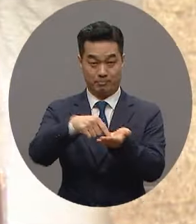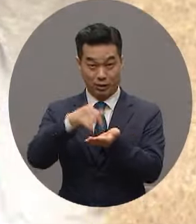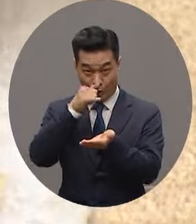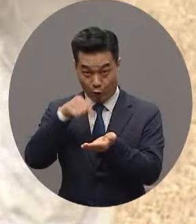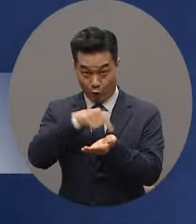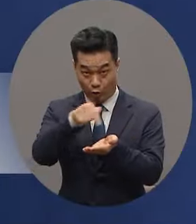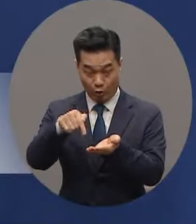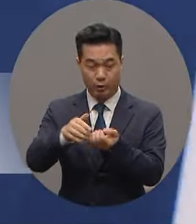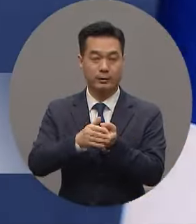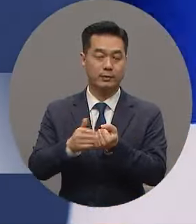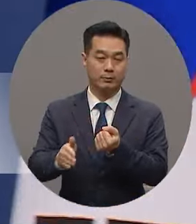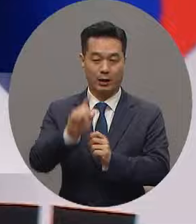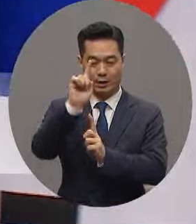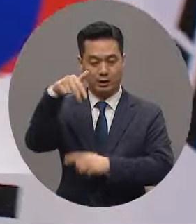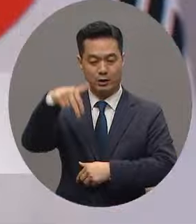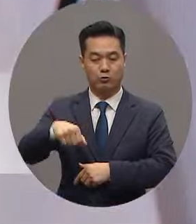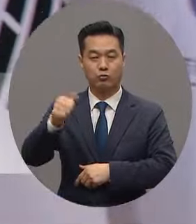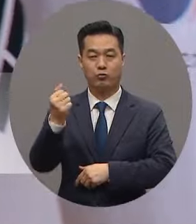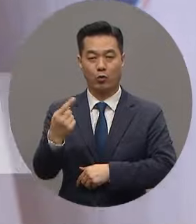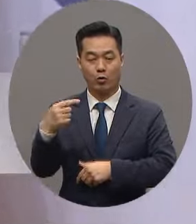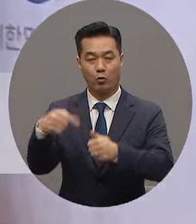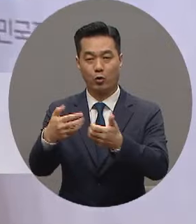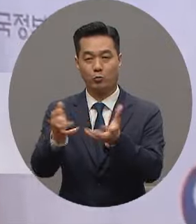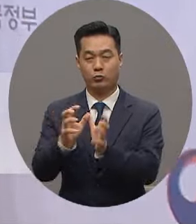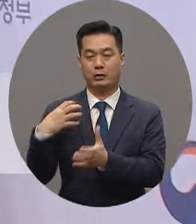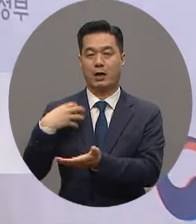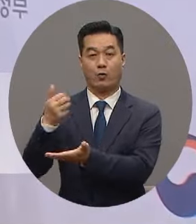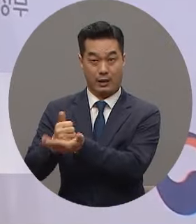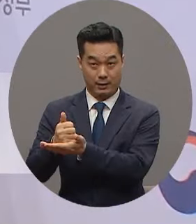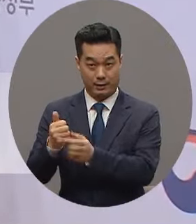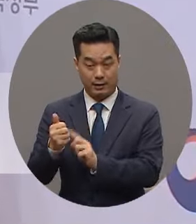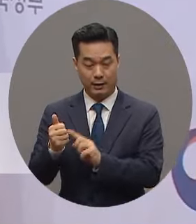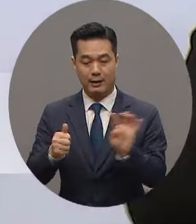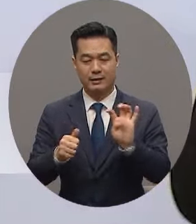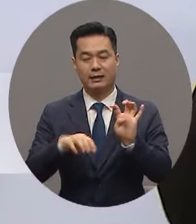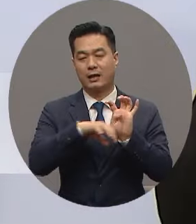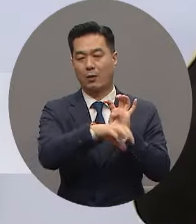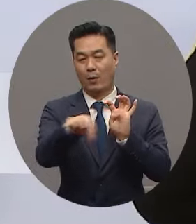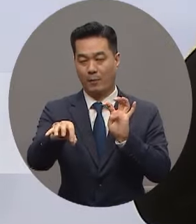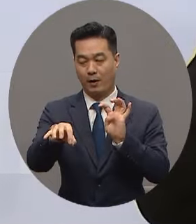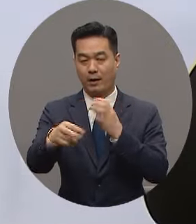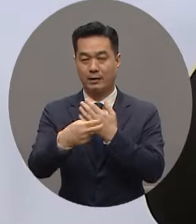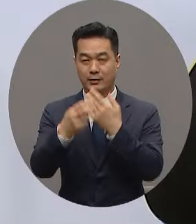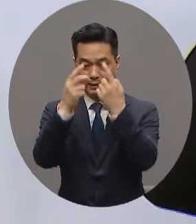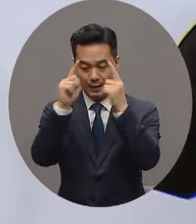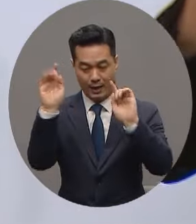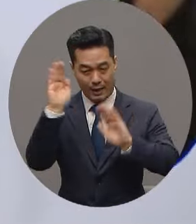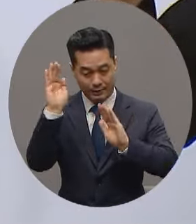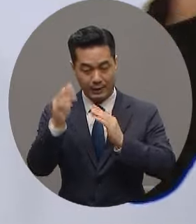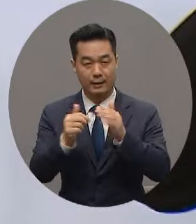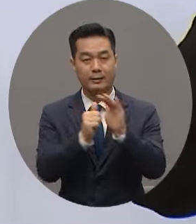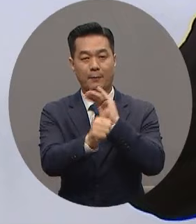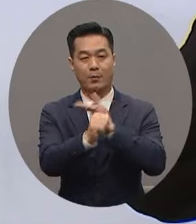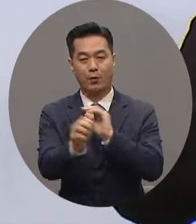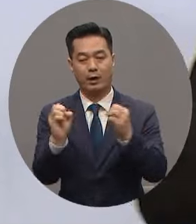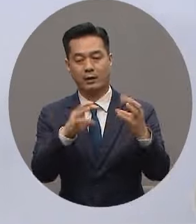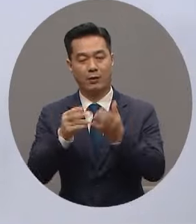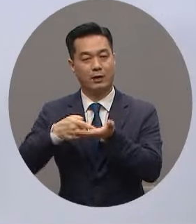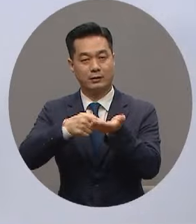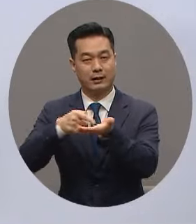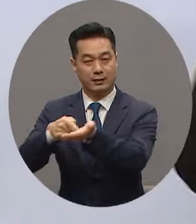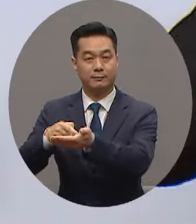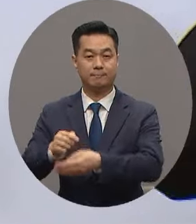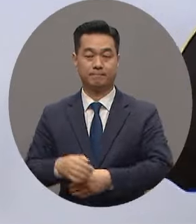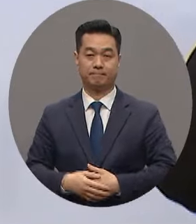가운데 이주호 교육부장관은 마개 의과대학 학생 단체인 의대협 대표에게 대화를 제안했습니다 MBC 뉴스